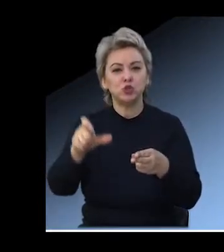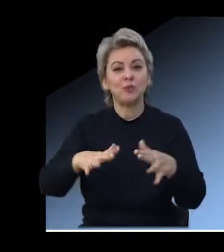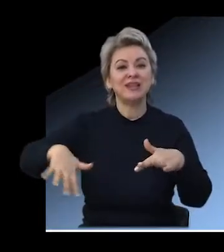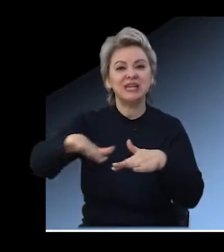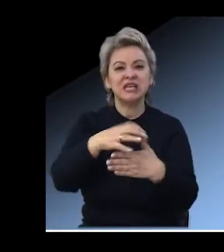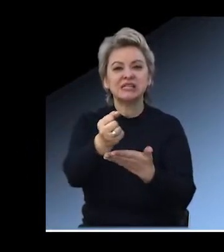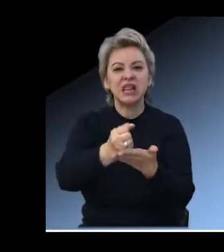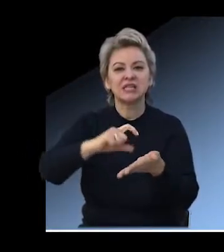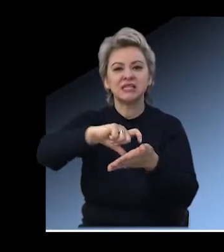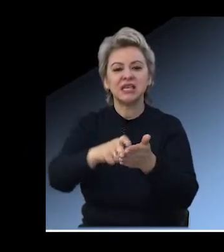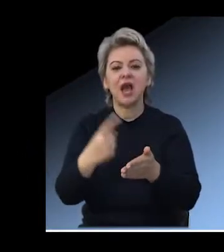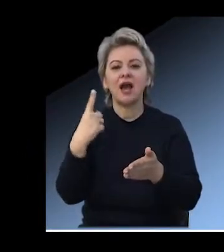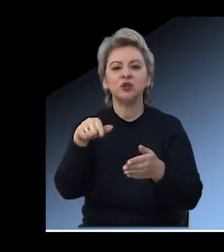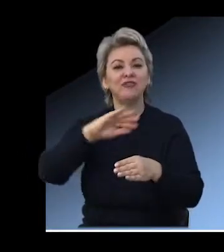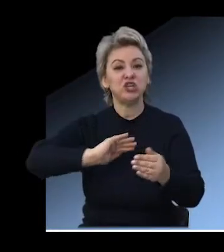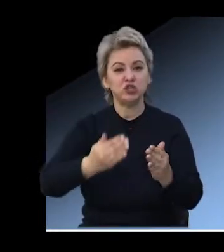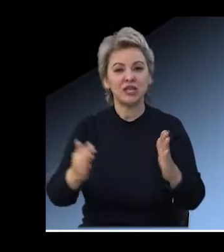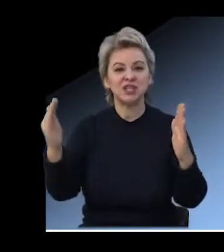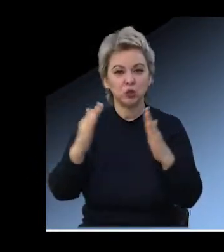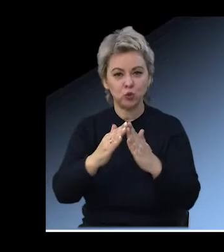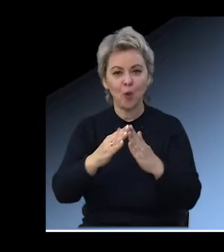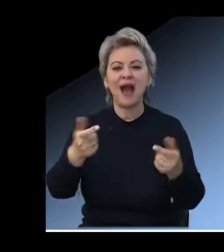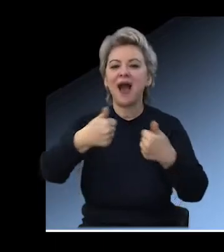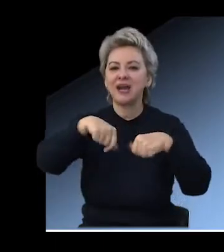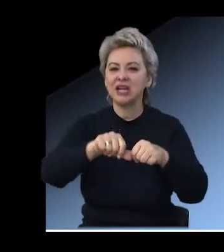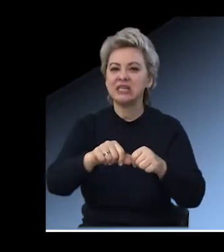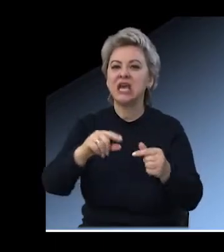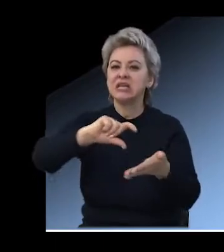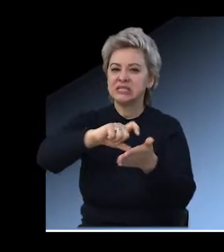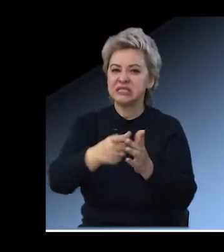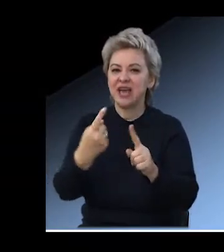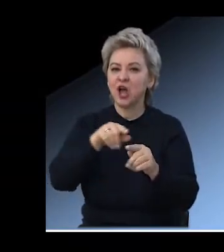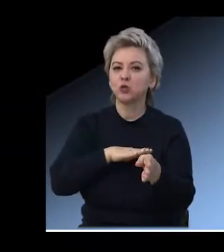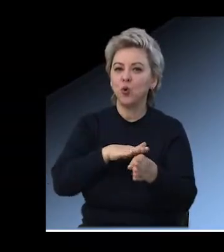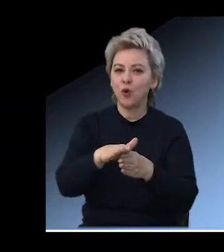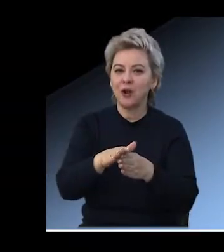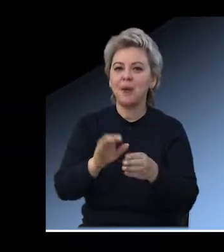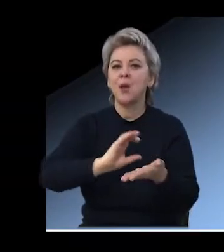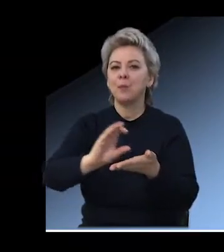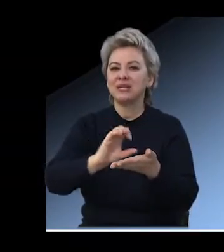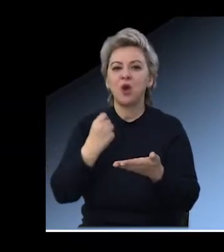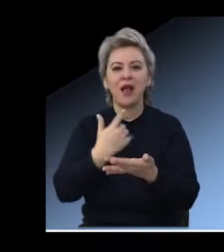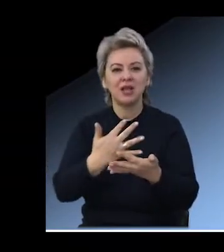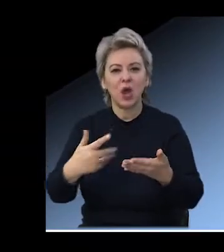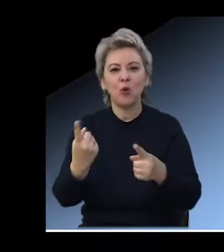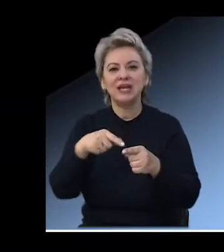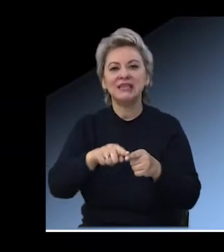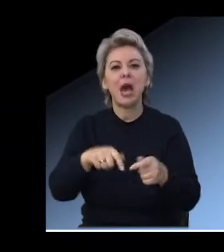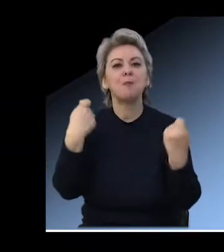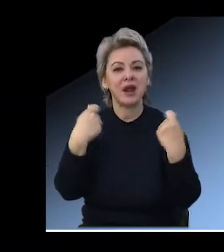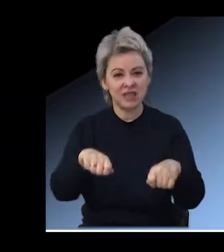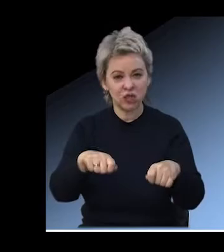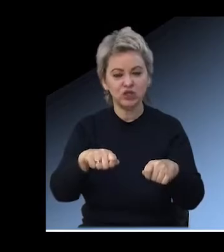на территории складских помещений и одного из частных домовладений организовали цех, в котором осуществлялось производство алкоголя